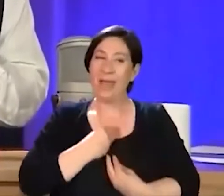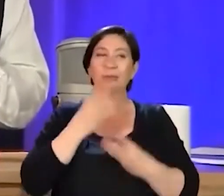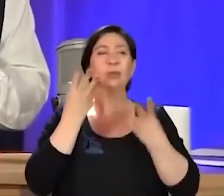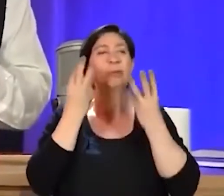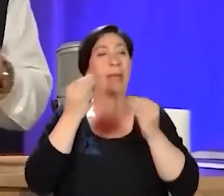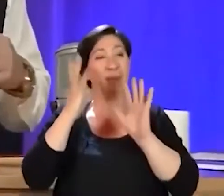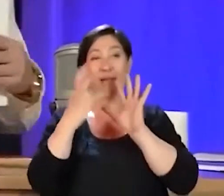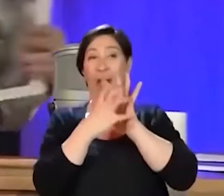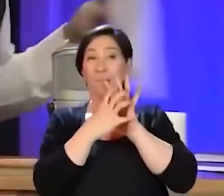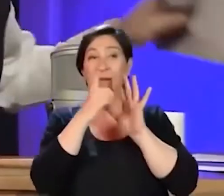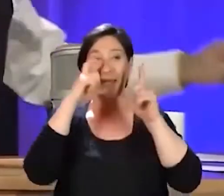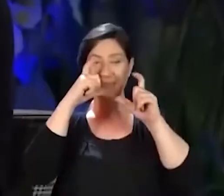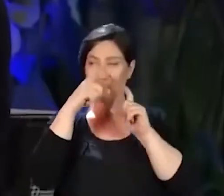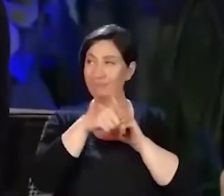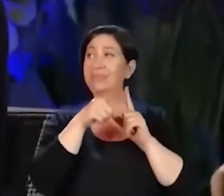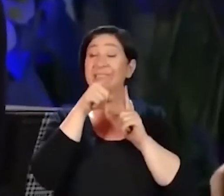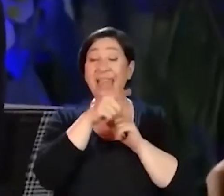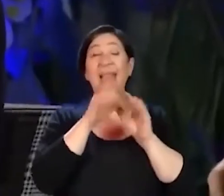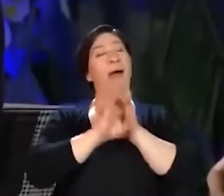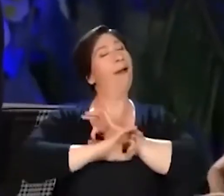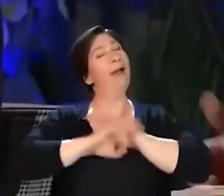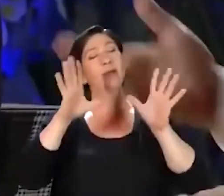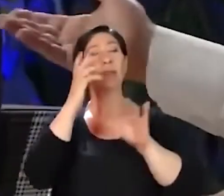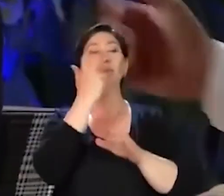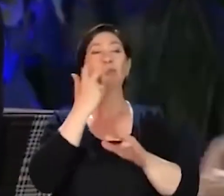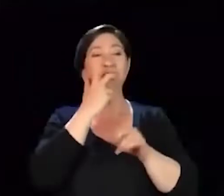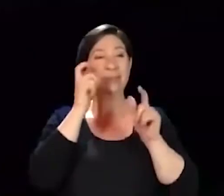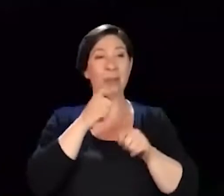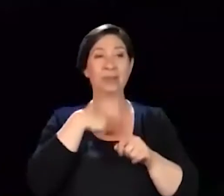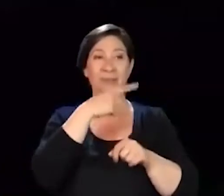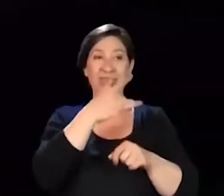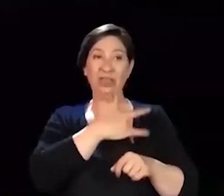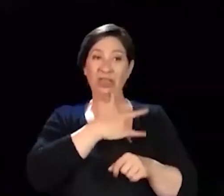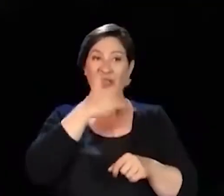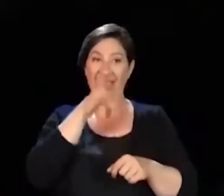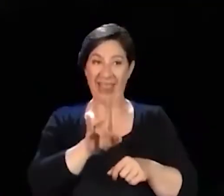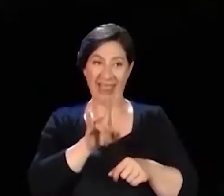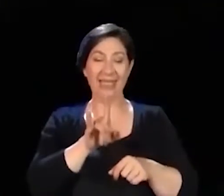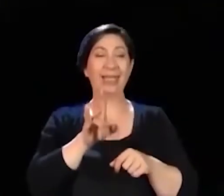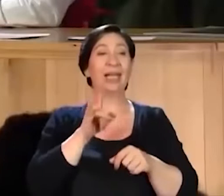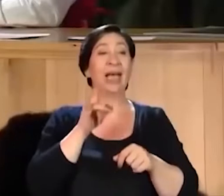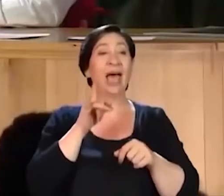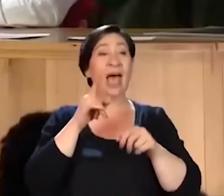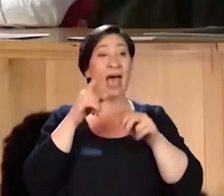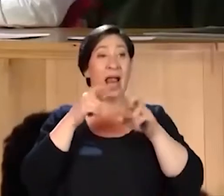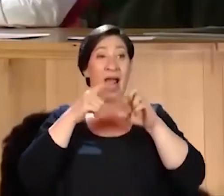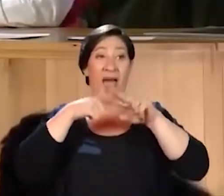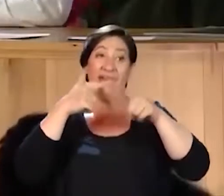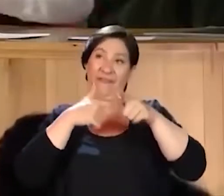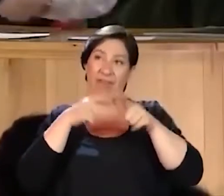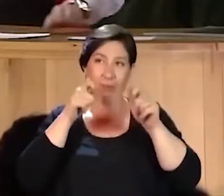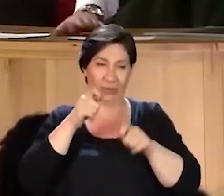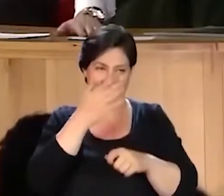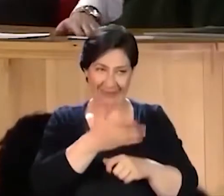bir albüm kapağı Sen de harikulade müzik yapıyorsun Bize bir tane canlı rafta yapacaksın Evet